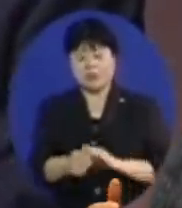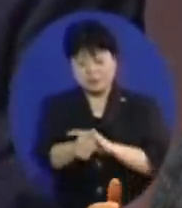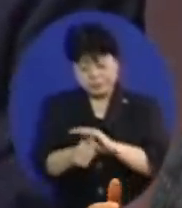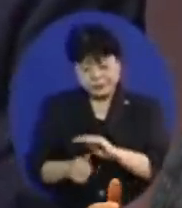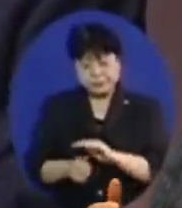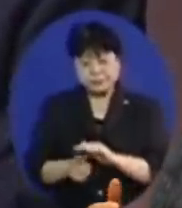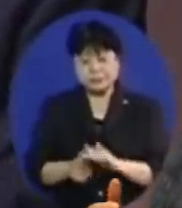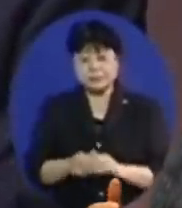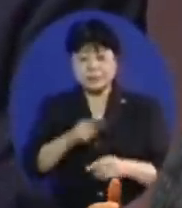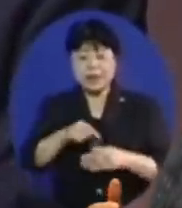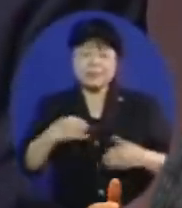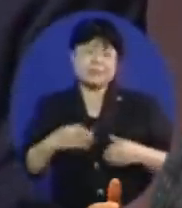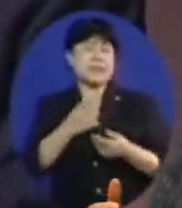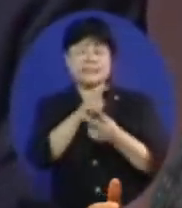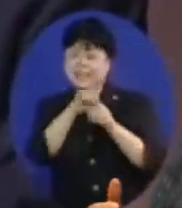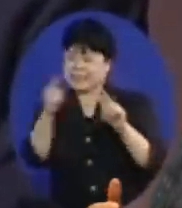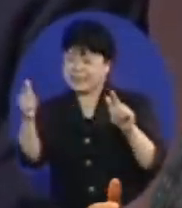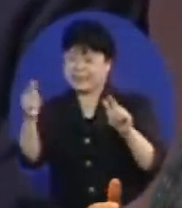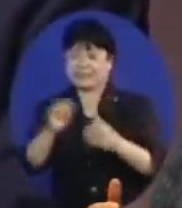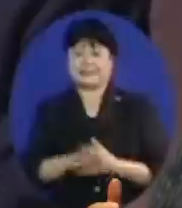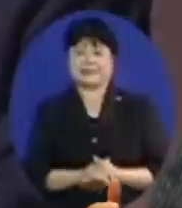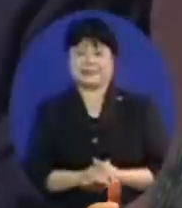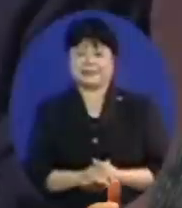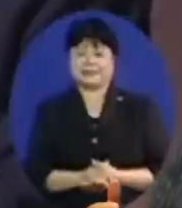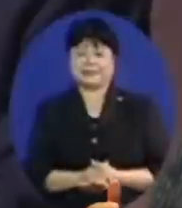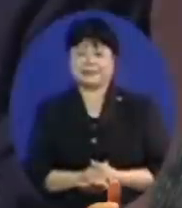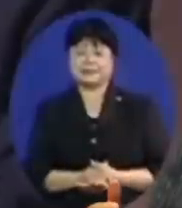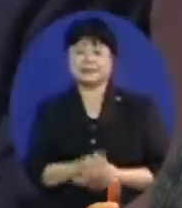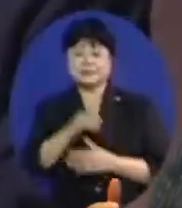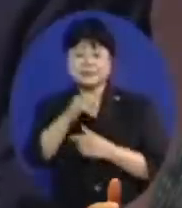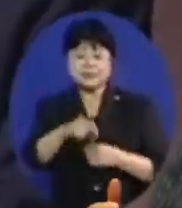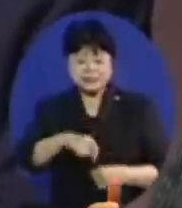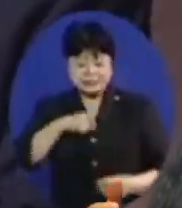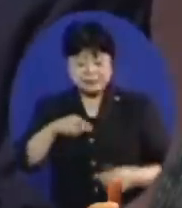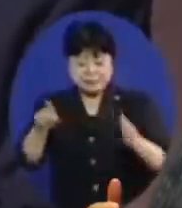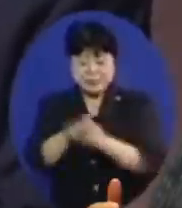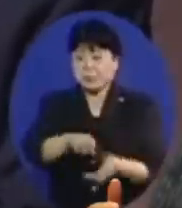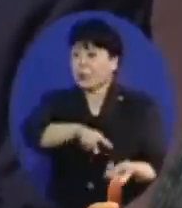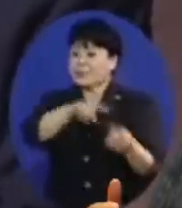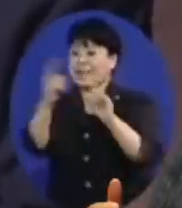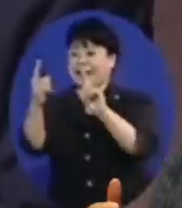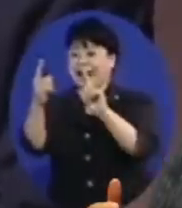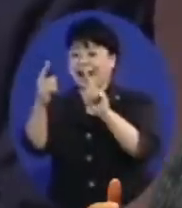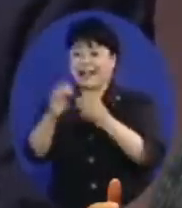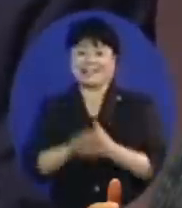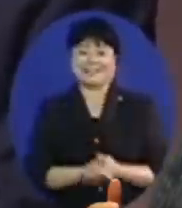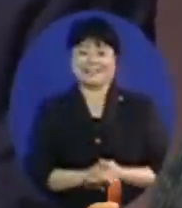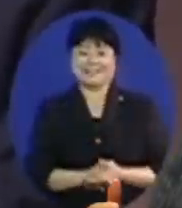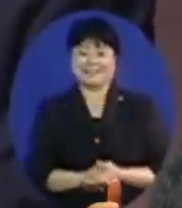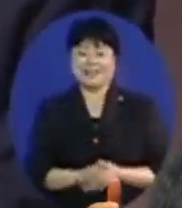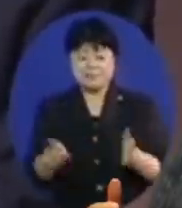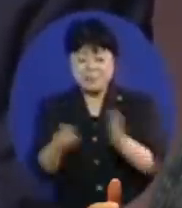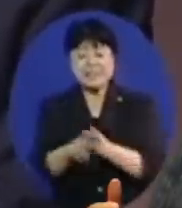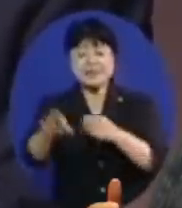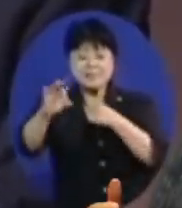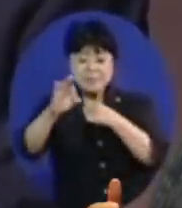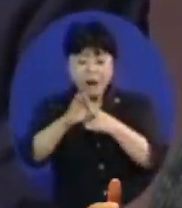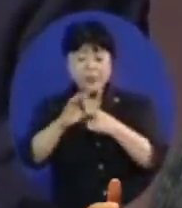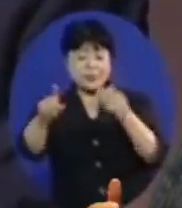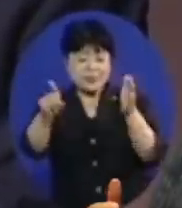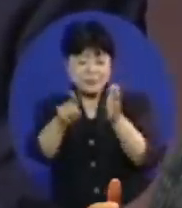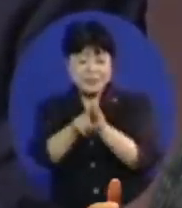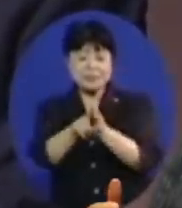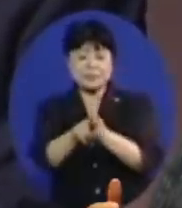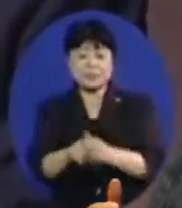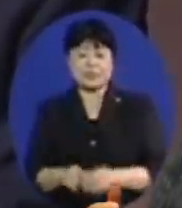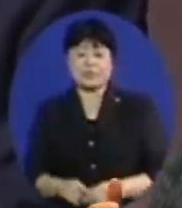물러가면 내 마음이 저를 기뻐하지 아니하리라, 나의 의인은 믿음으로 말미암아 살리라고 말한 것입니다. 일단 믿었으면 믿음으로